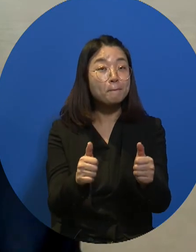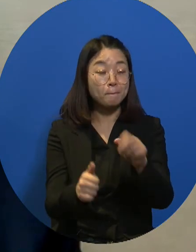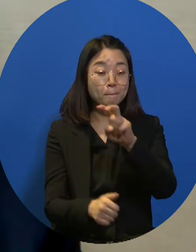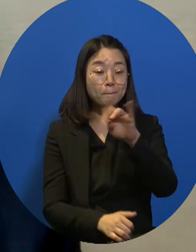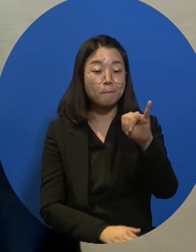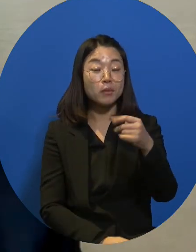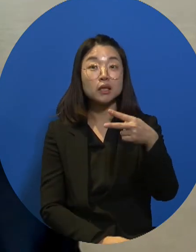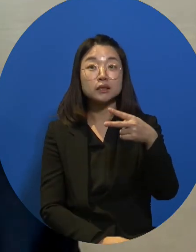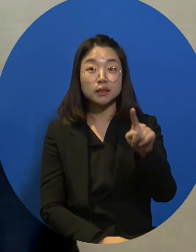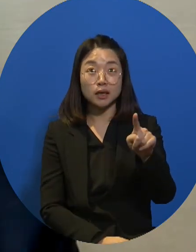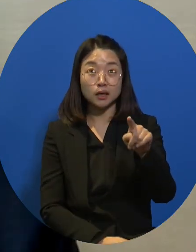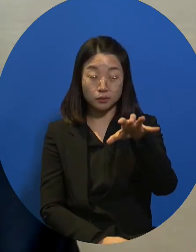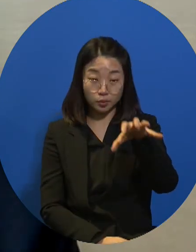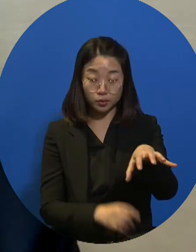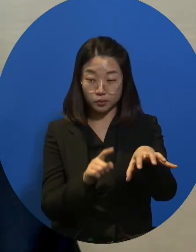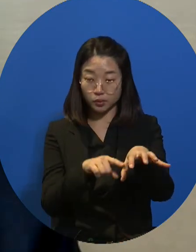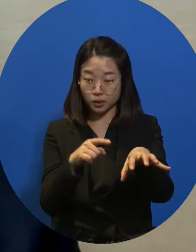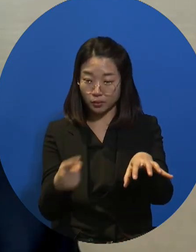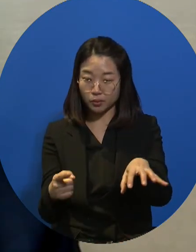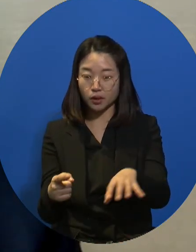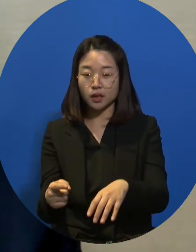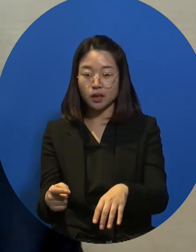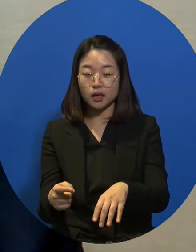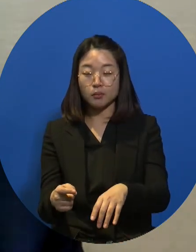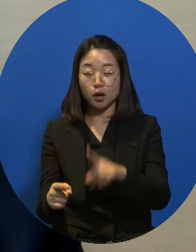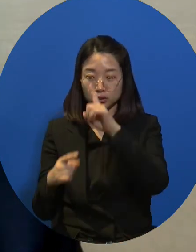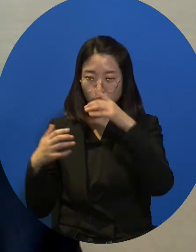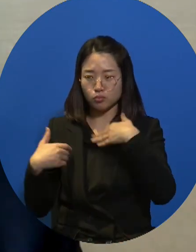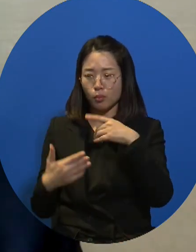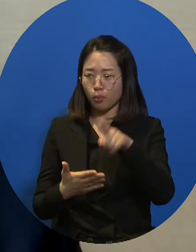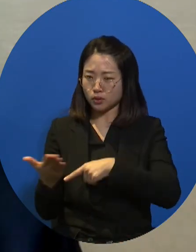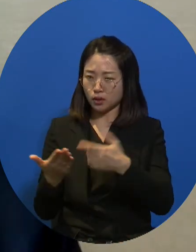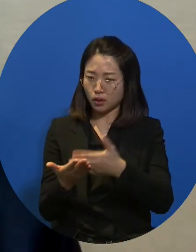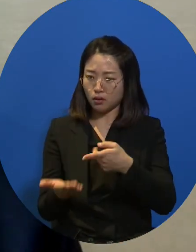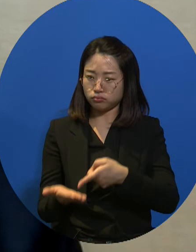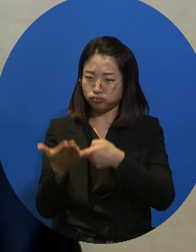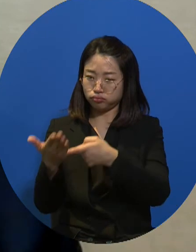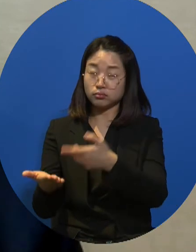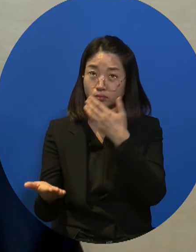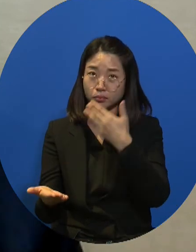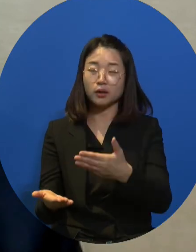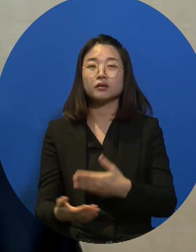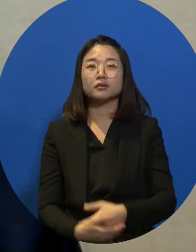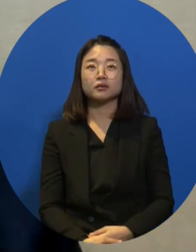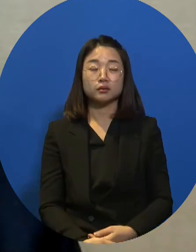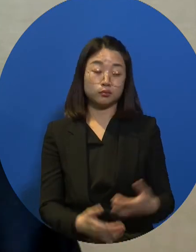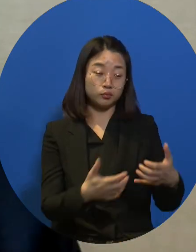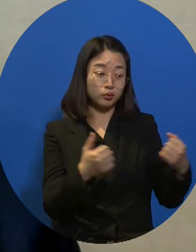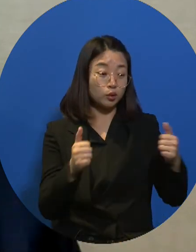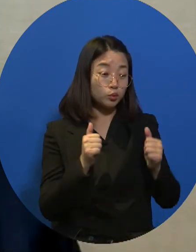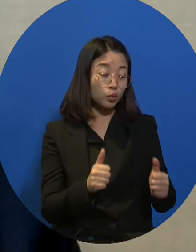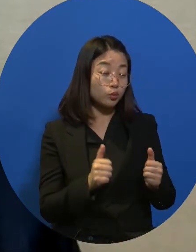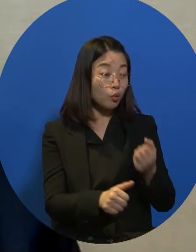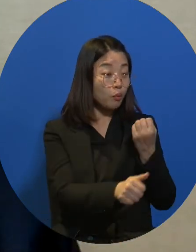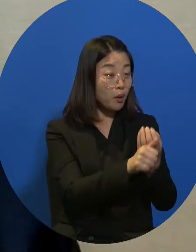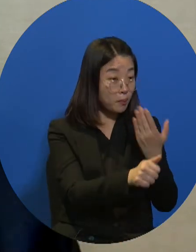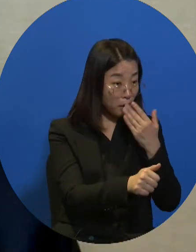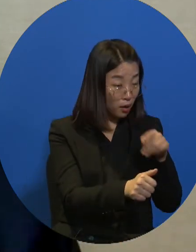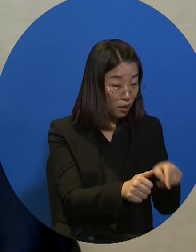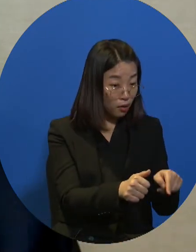민사상의 그 국가배상 청구할 수 있도록 하자는 견해, 또 별도 소송을 제기하지